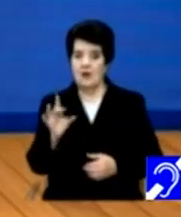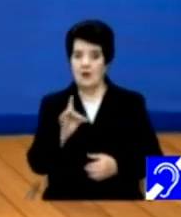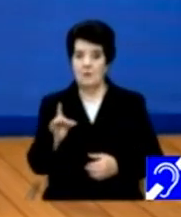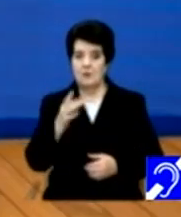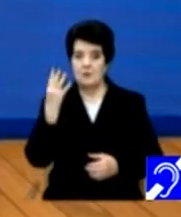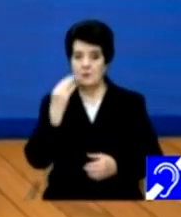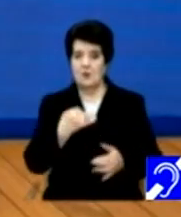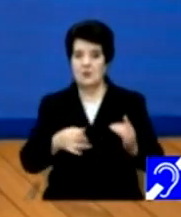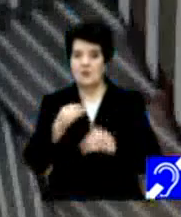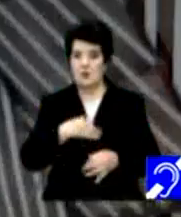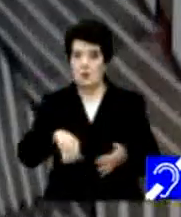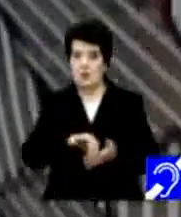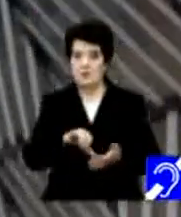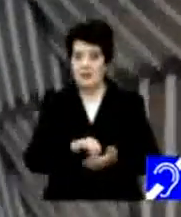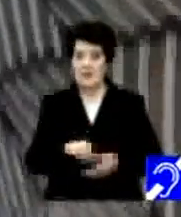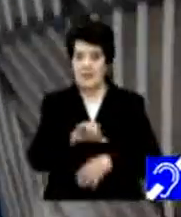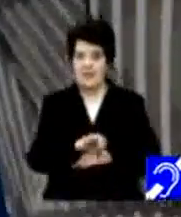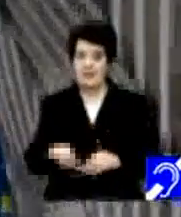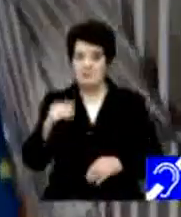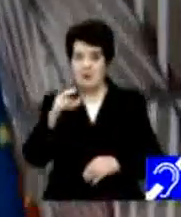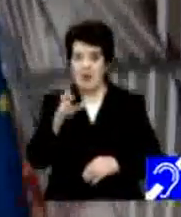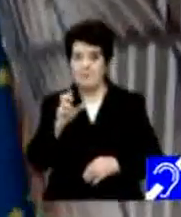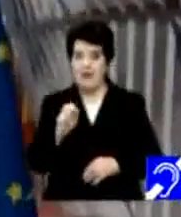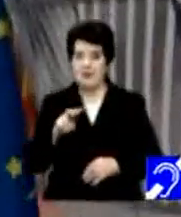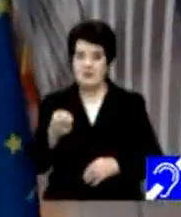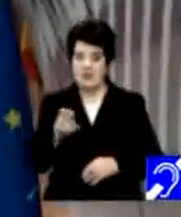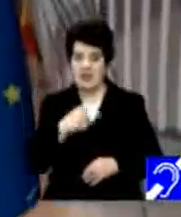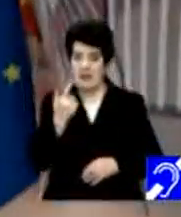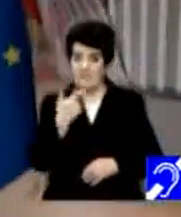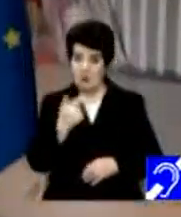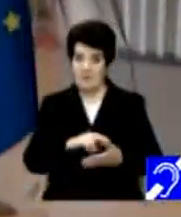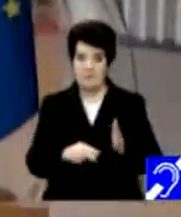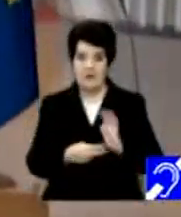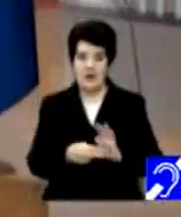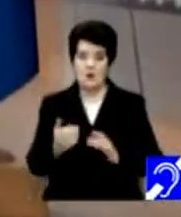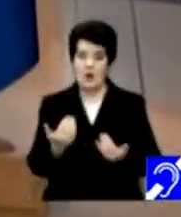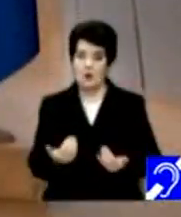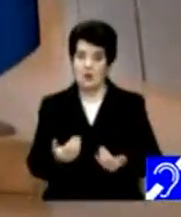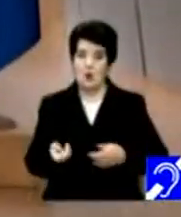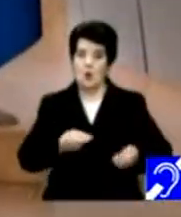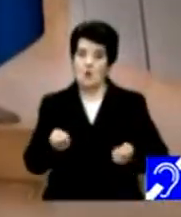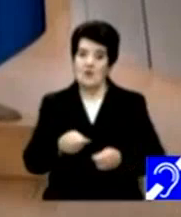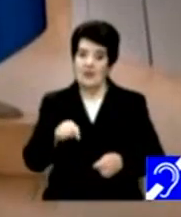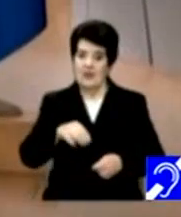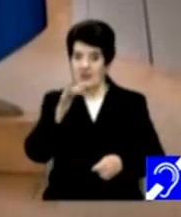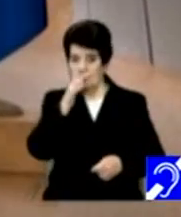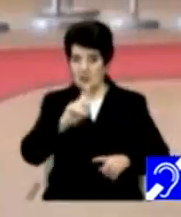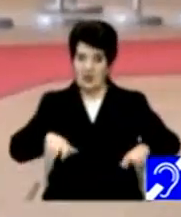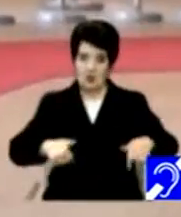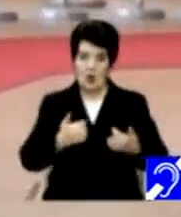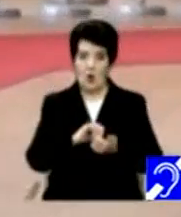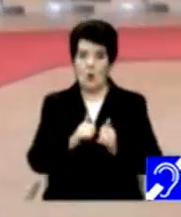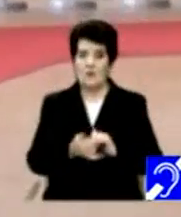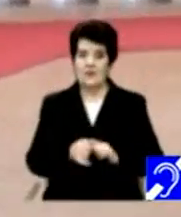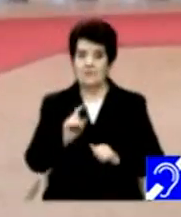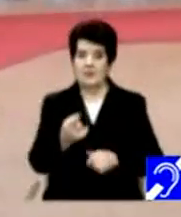a discutat și cu reprezentanții diasporei din Belgia, cărora le-a vorbit despre planurile actualului guvern de la Chișinău de a crea condiții